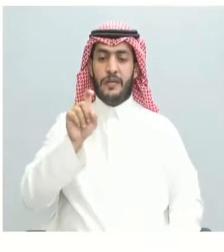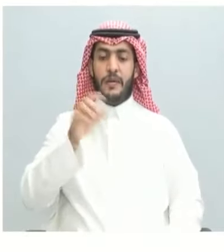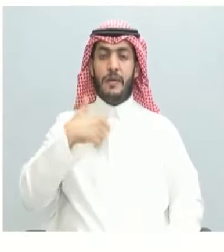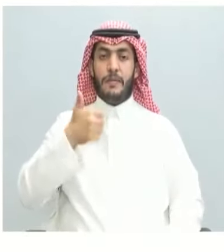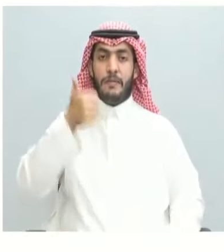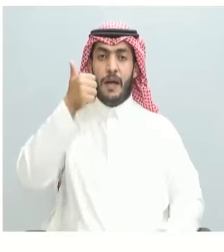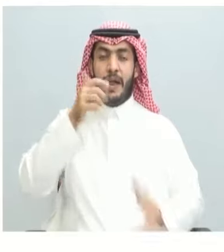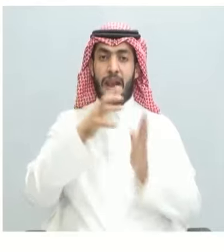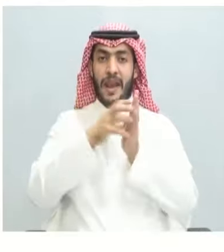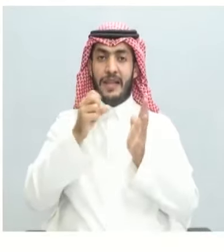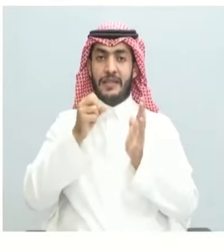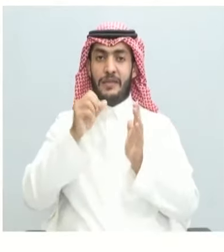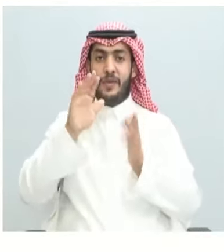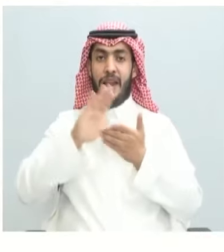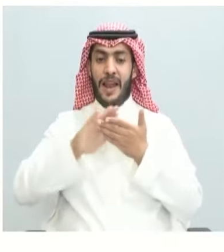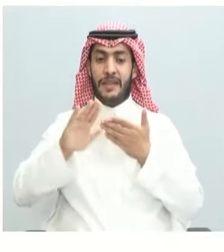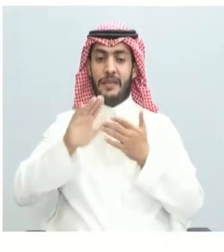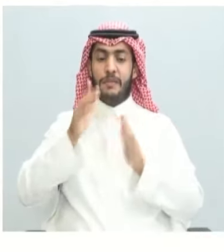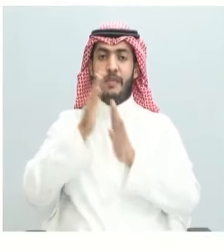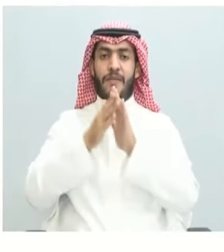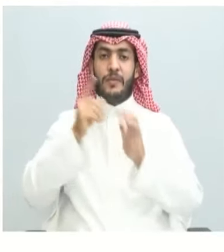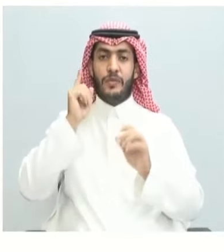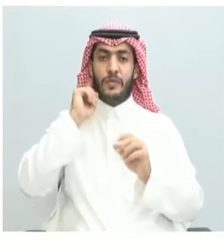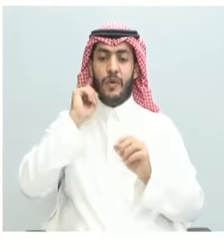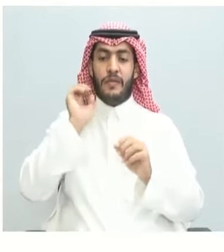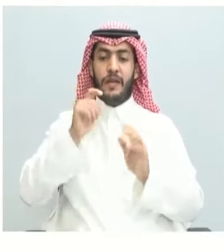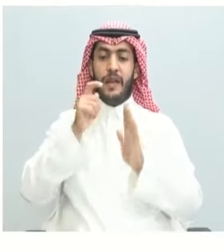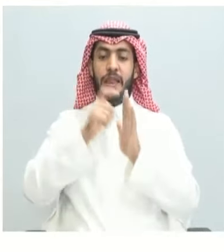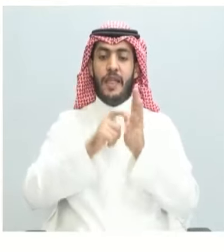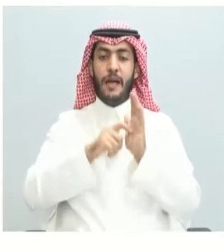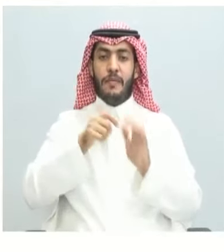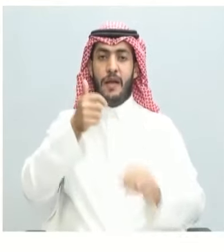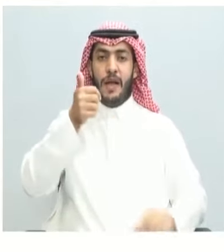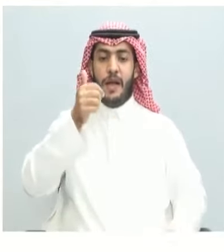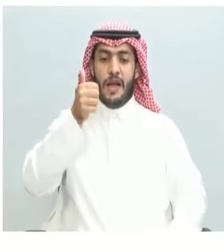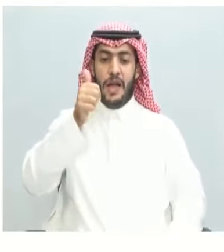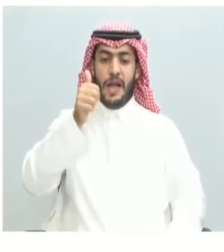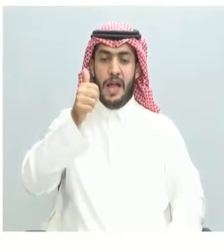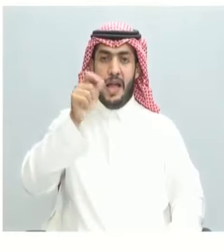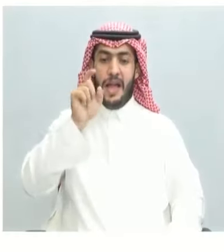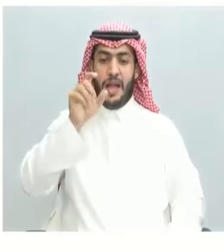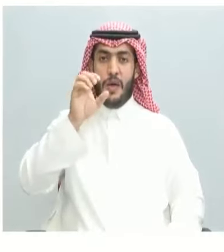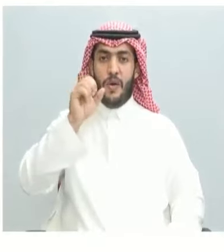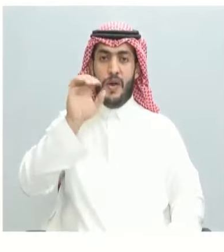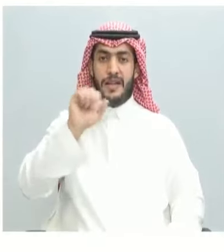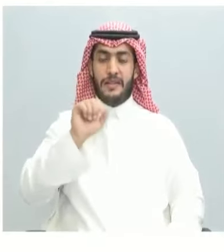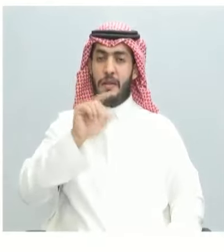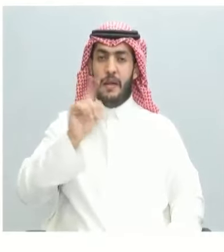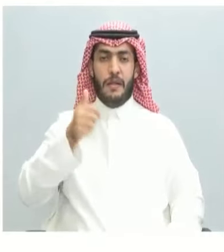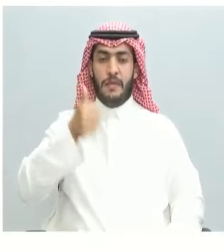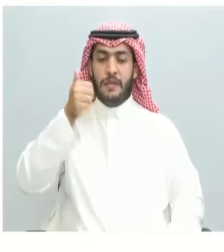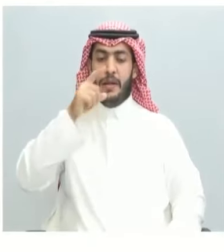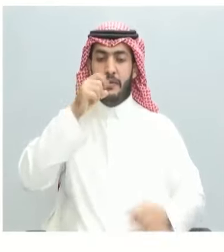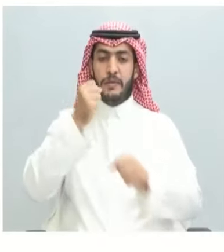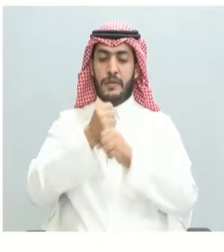يمكننا ان نقوم بنسخ ولصق الملفات الصوتيه في اجهزه نظام الاي او اس احسنتم لا نستطيع